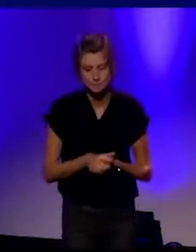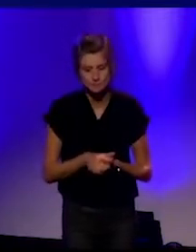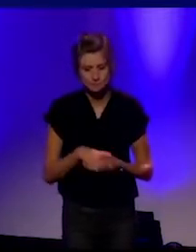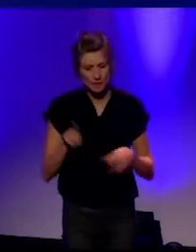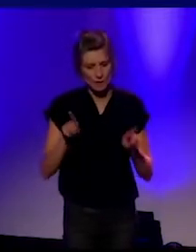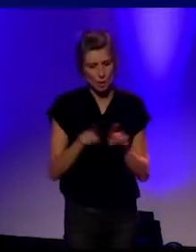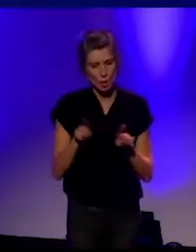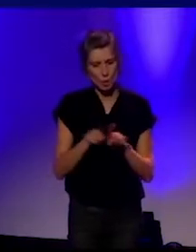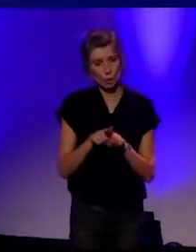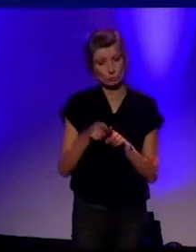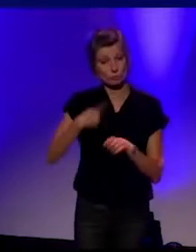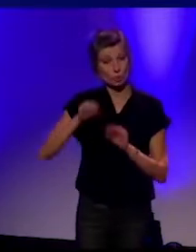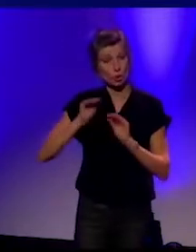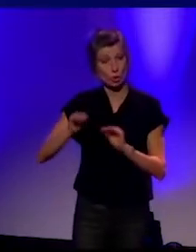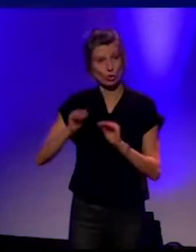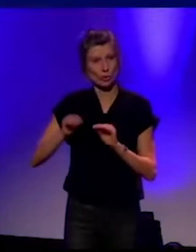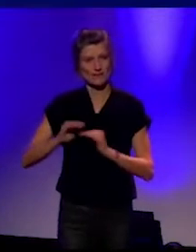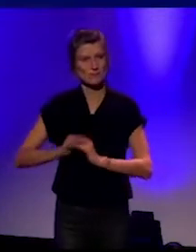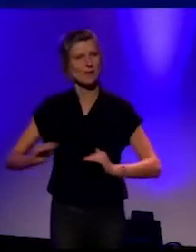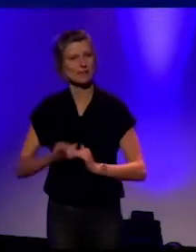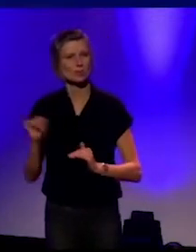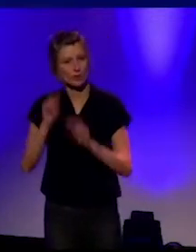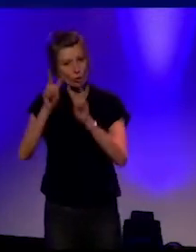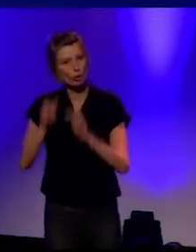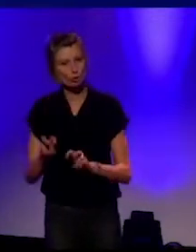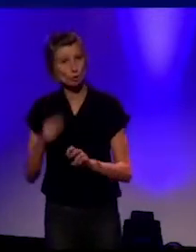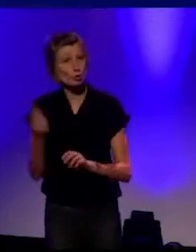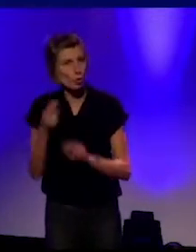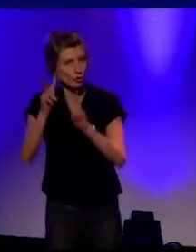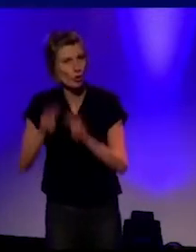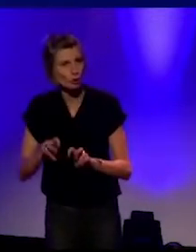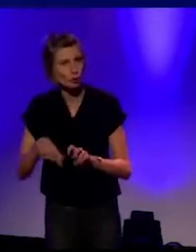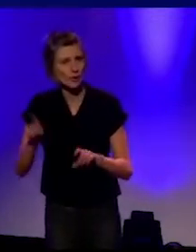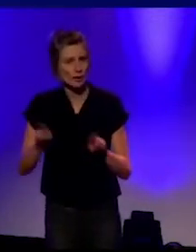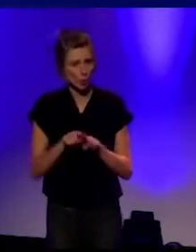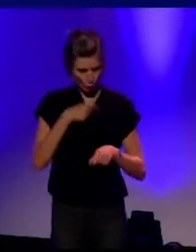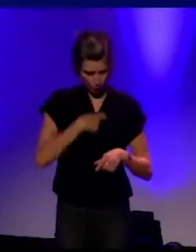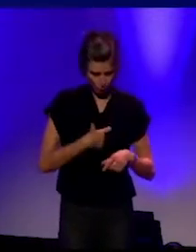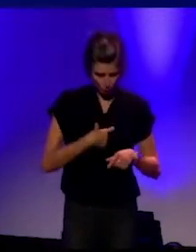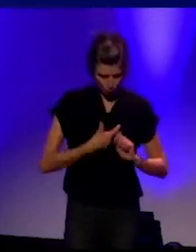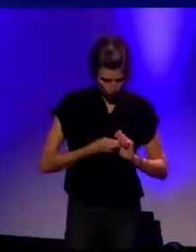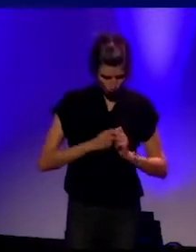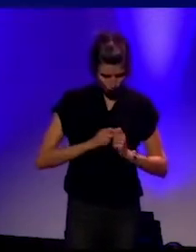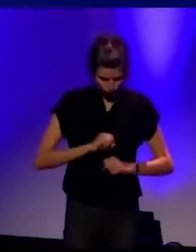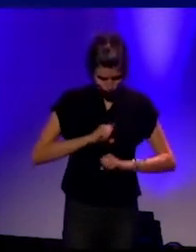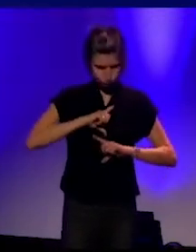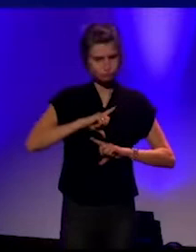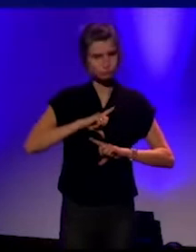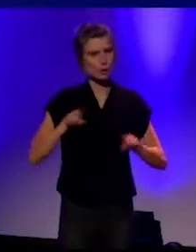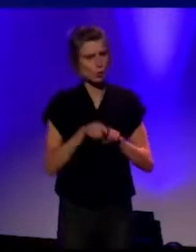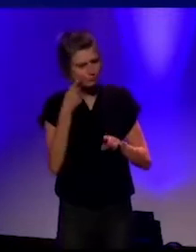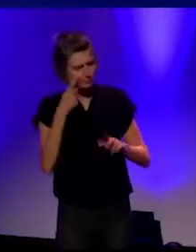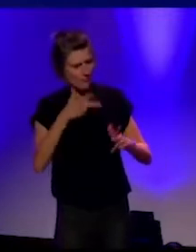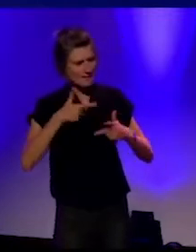onderwijs is onderzoeksgebaseerd. Maar daarnaast heb je de persoonsvorming en de maatschappijoriëntatie. In